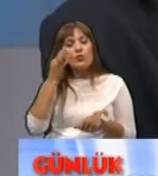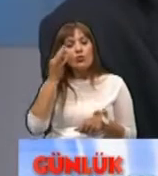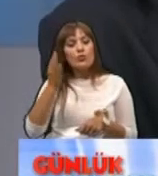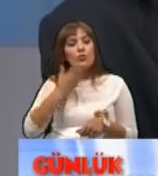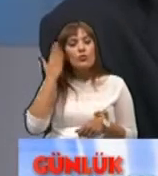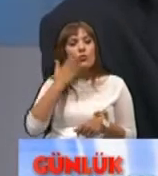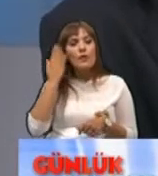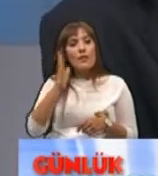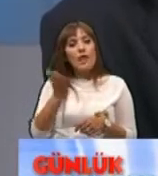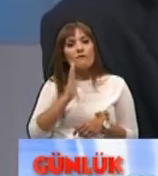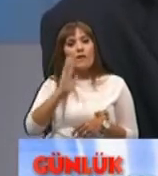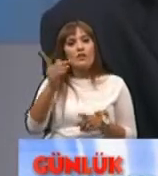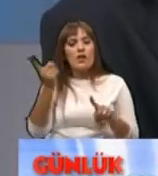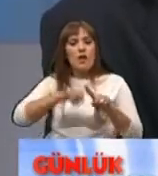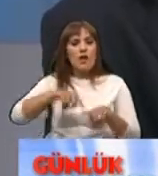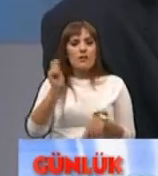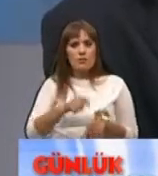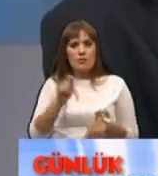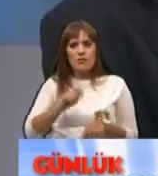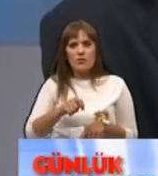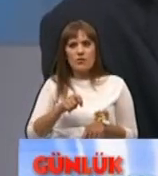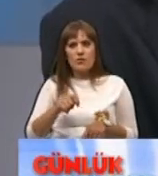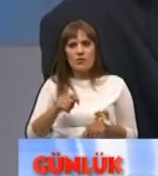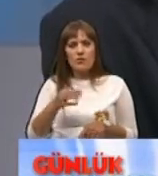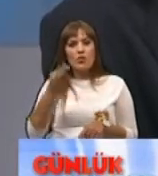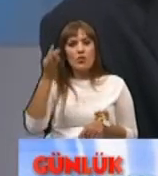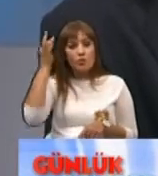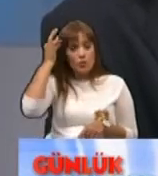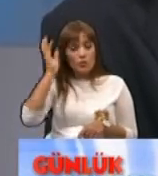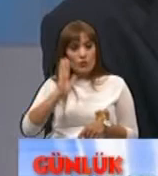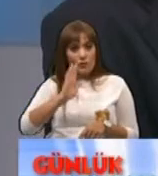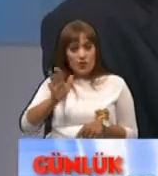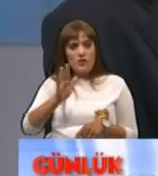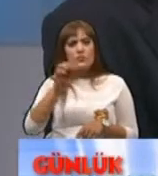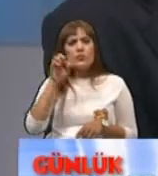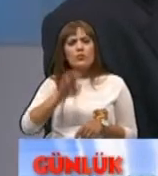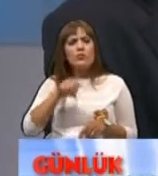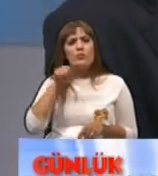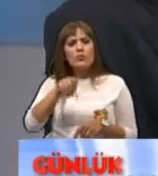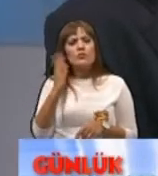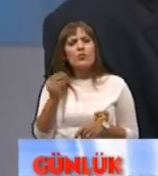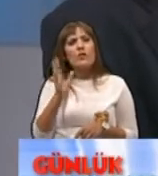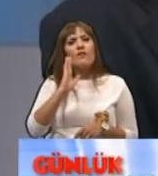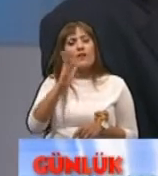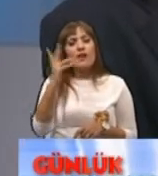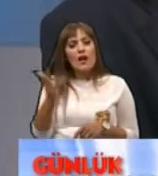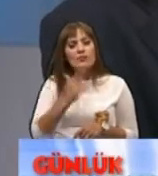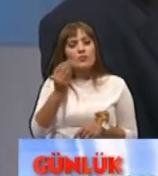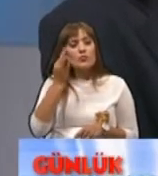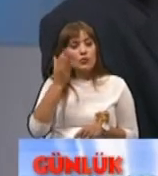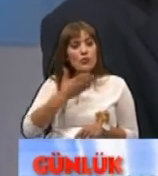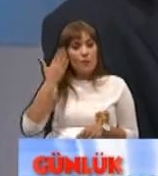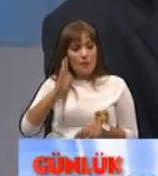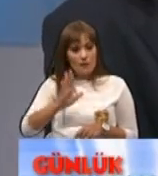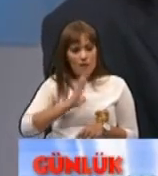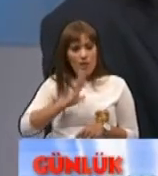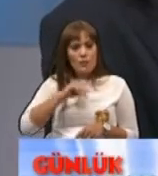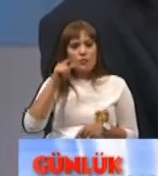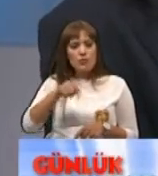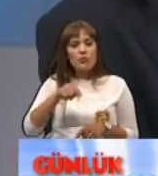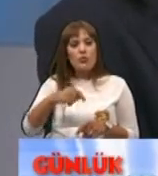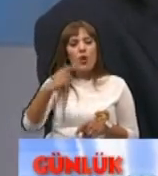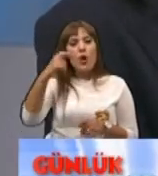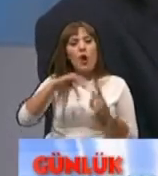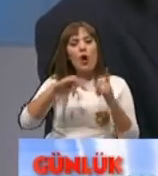orada tetikliyor. Bir kere kişi tüylüyse mutlaka bunun çok fazla aşırı tüylenmesi varsa bunu